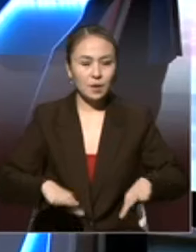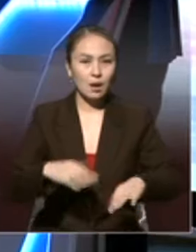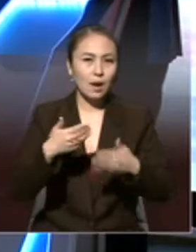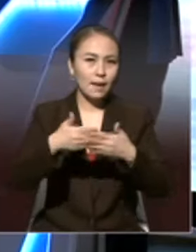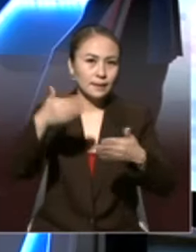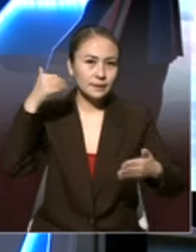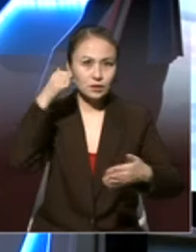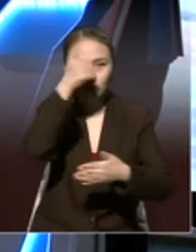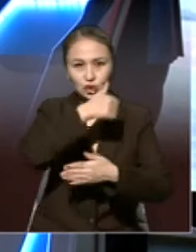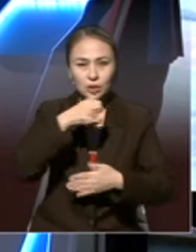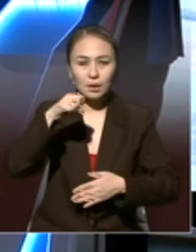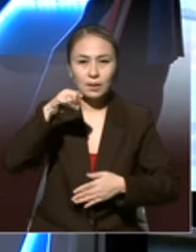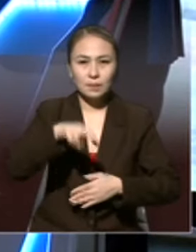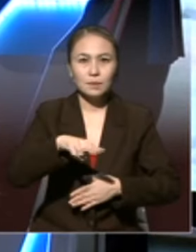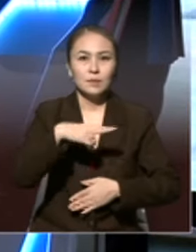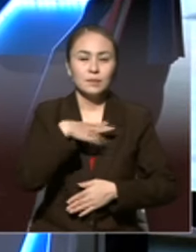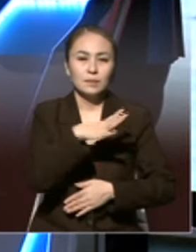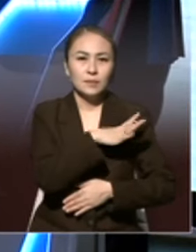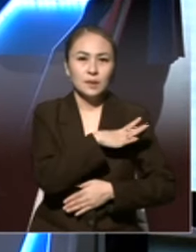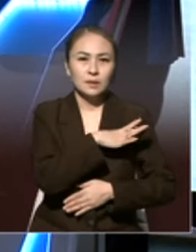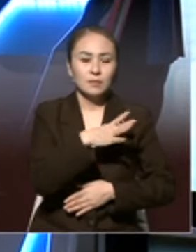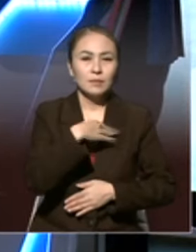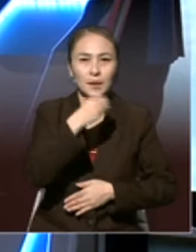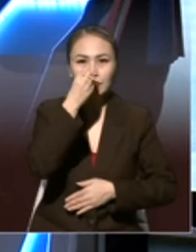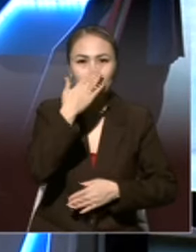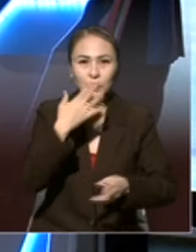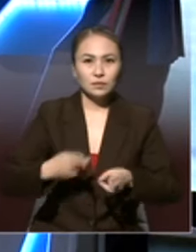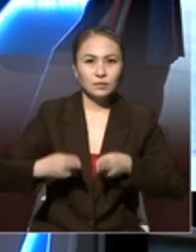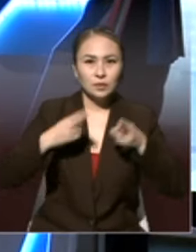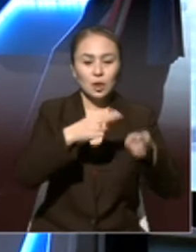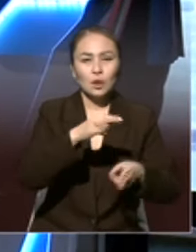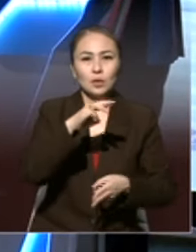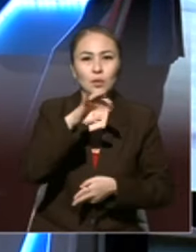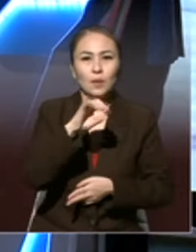жылы сәуір айында өзім Жапонияда болған болатын,